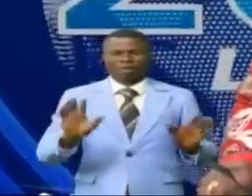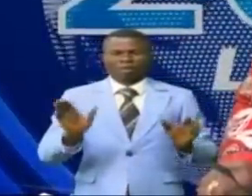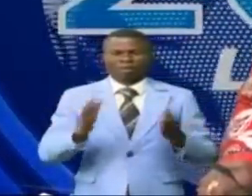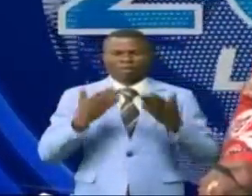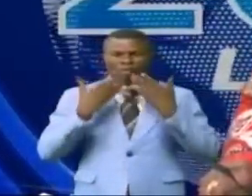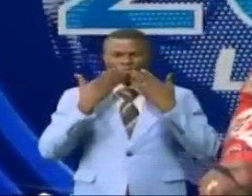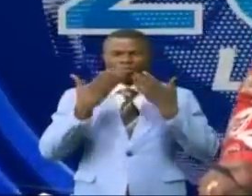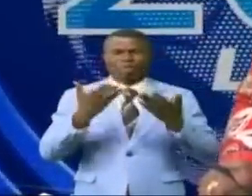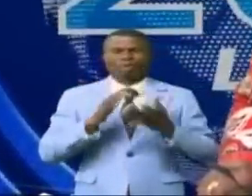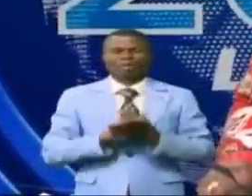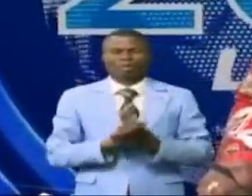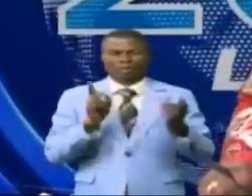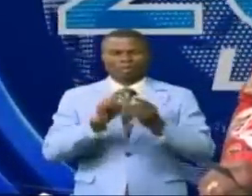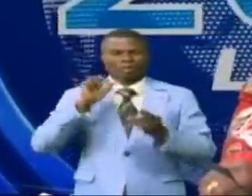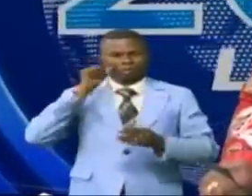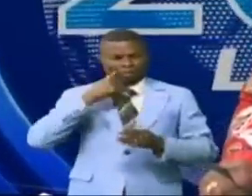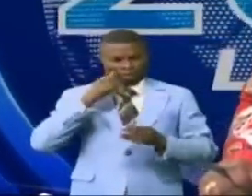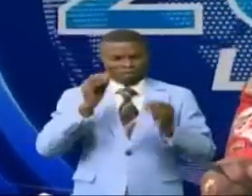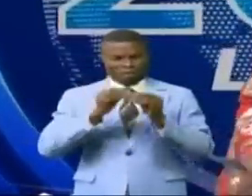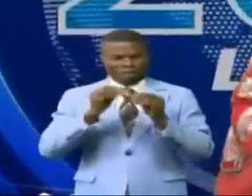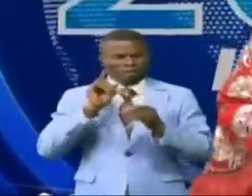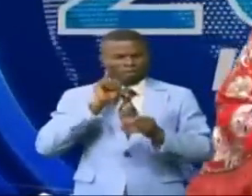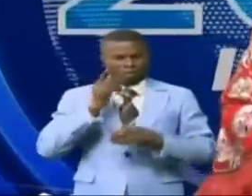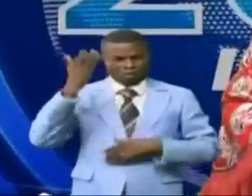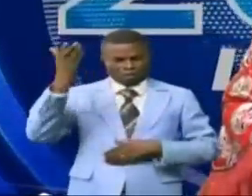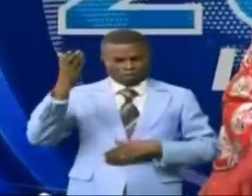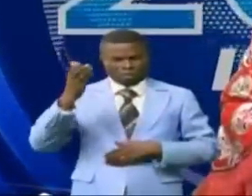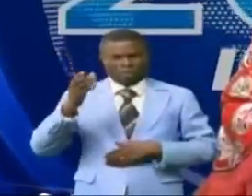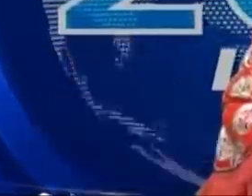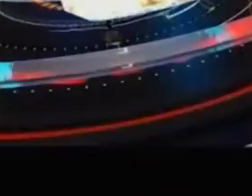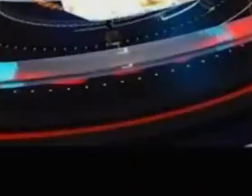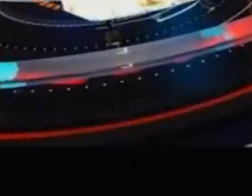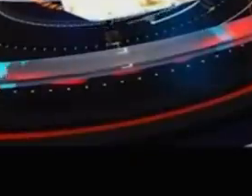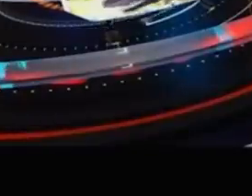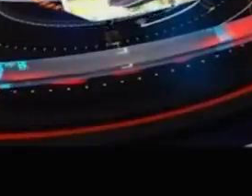la chaîne nationale et excellent début de week-end à toutes et à tous. Au revoir.